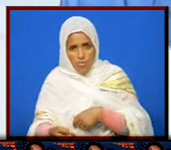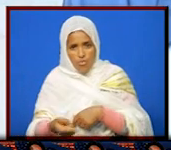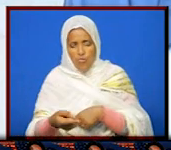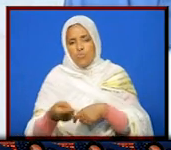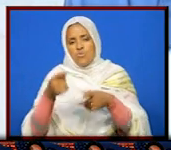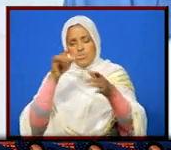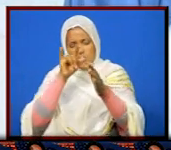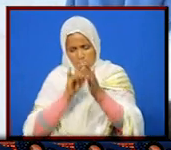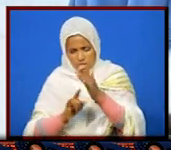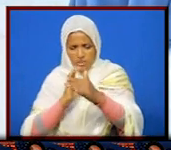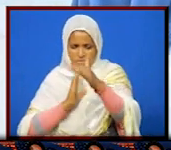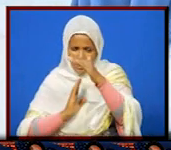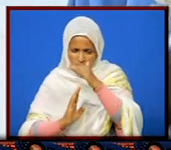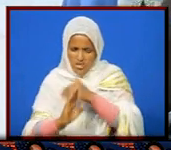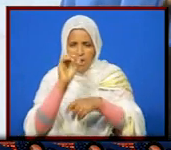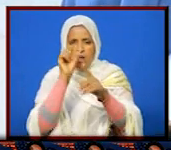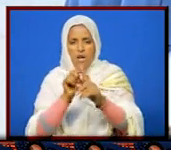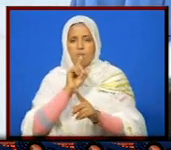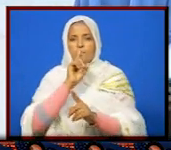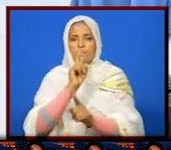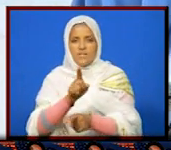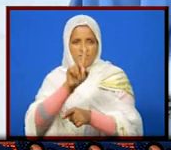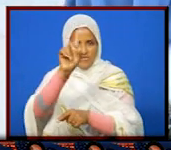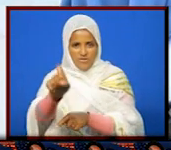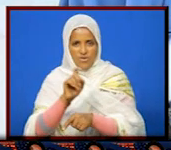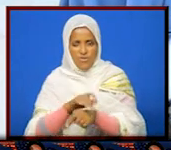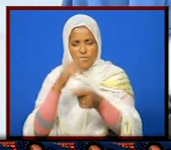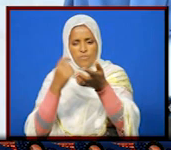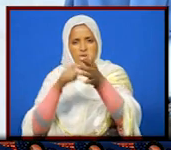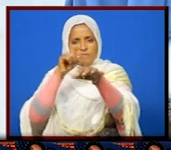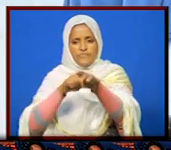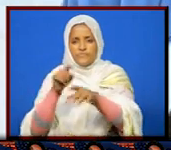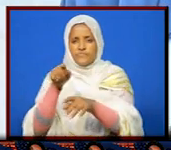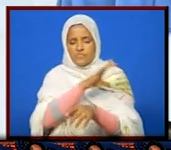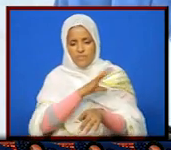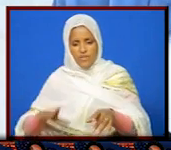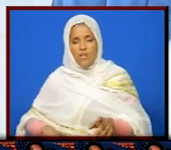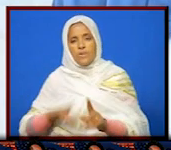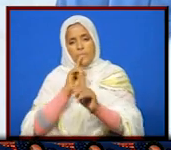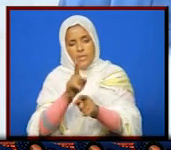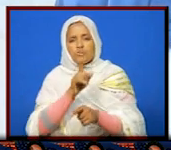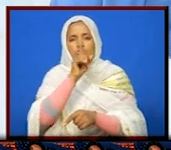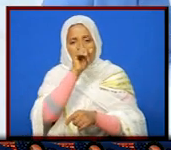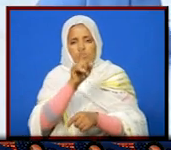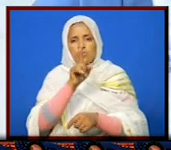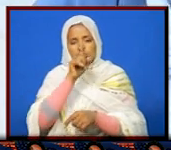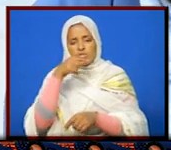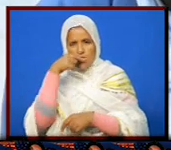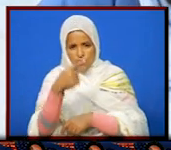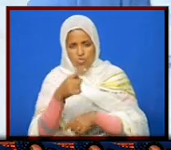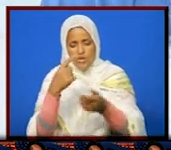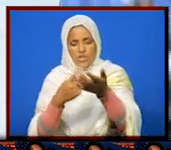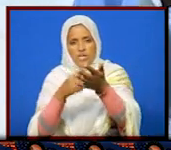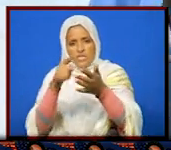ብለው ዝቅ ባለ በትህትና ቃል ይመልሳሉ። በዚህ ጊዜ ይመልስላቸዋል። እውነት እውነት